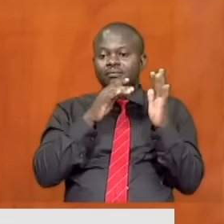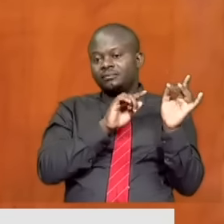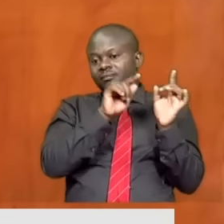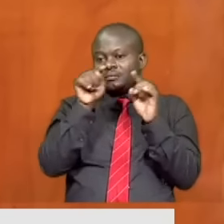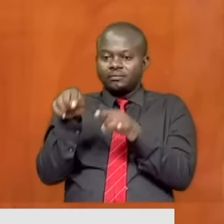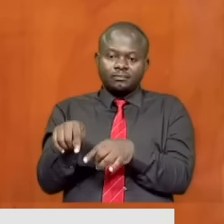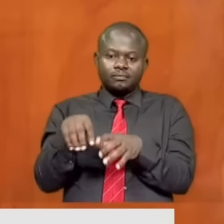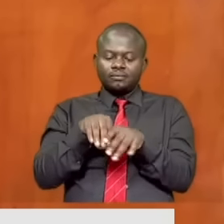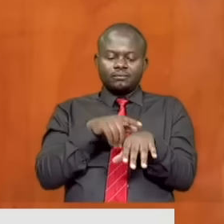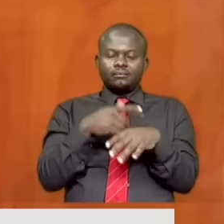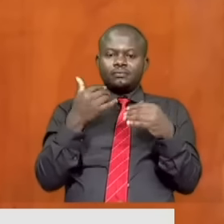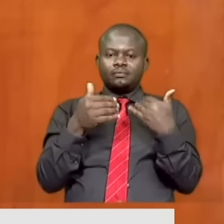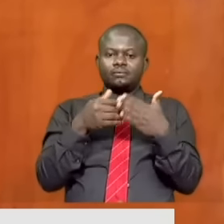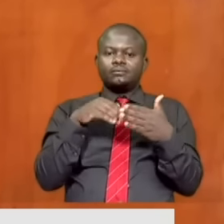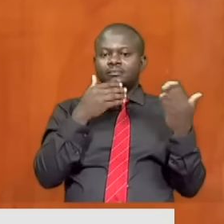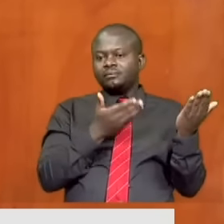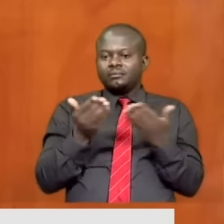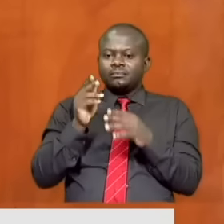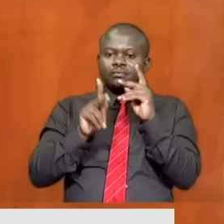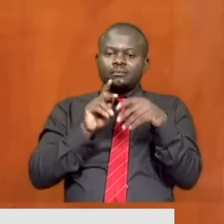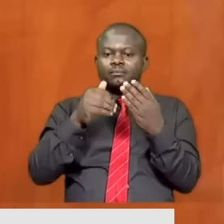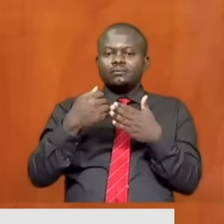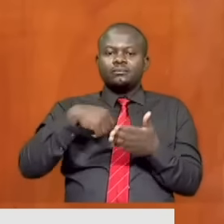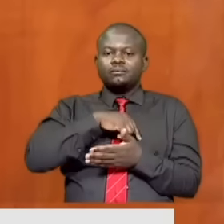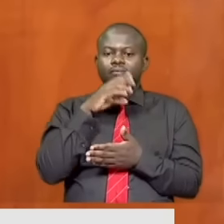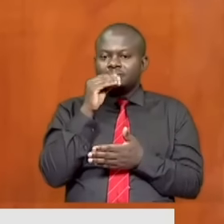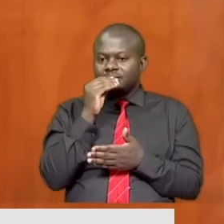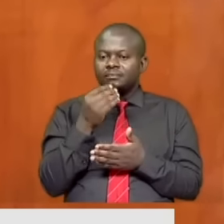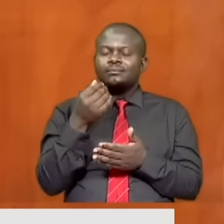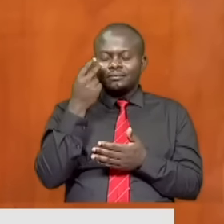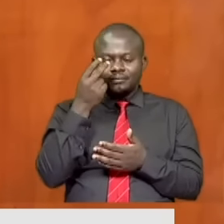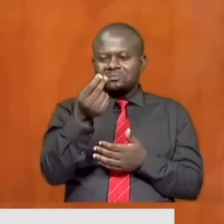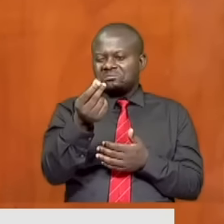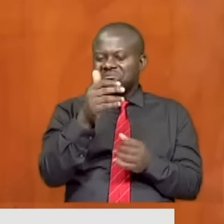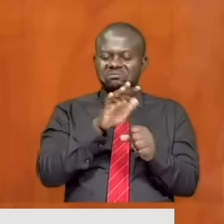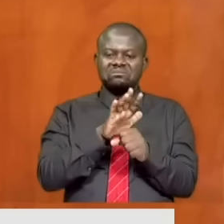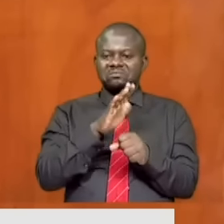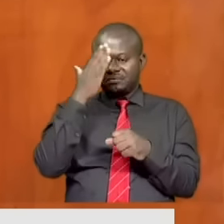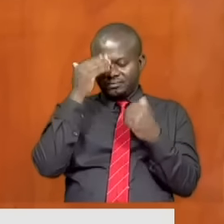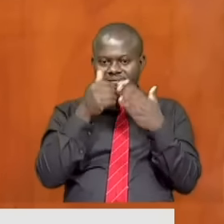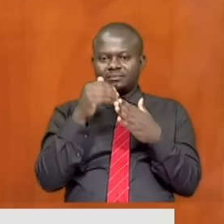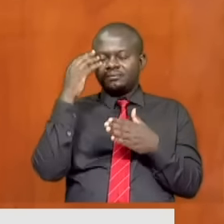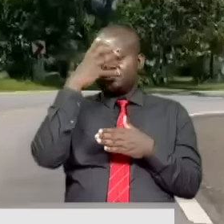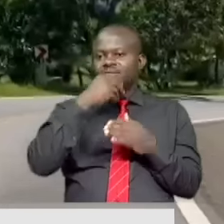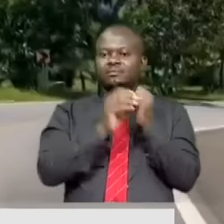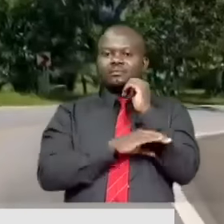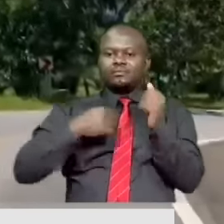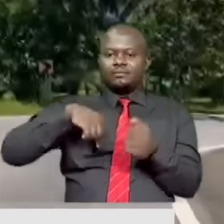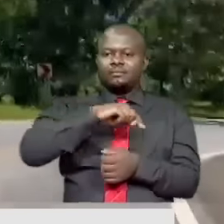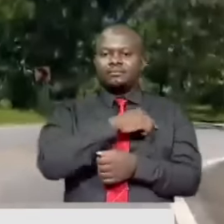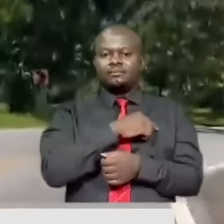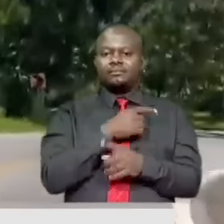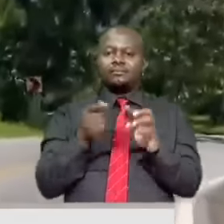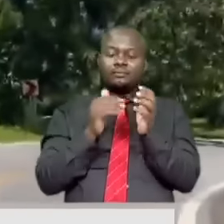badusanga. Muri iki gihe abantu bari muri hospitality dusigaye tuvuga ko basigaye bakunda gukirigita ku mafaranga cyane bitewe n'ubwiza bw'igihugu cyacu. No